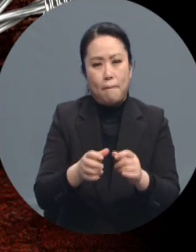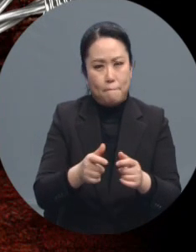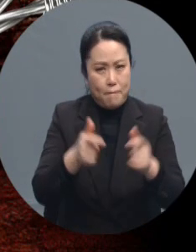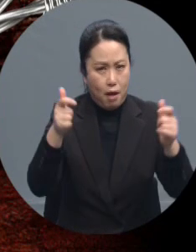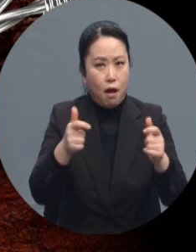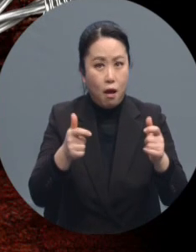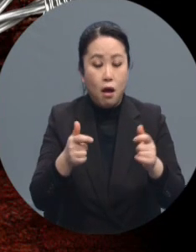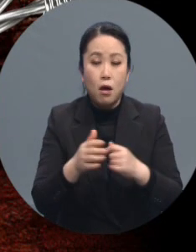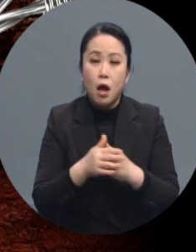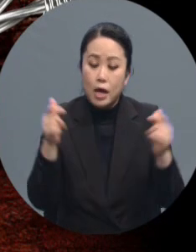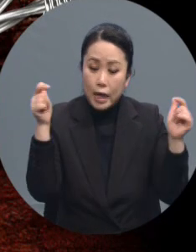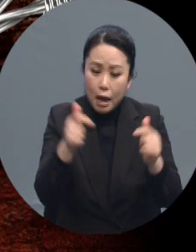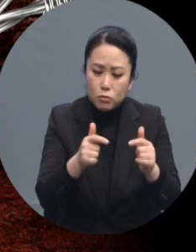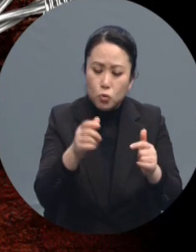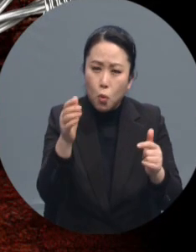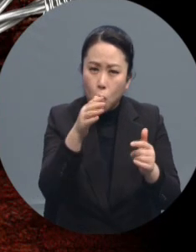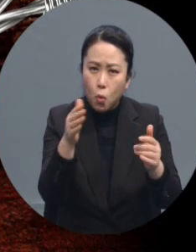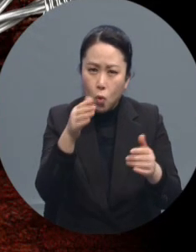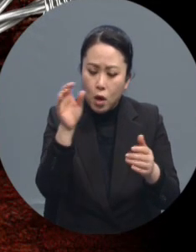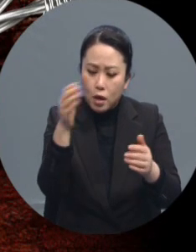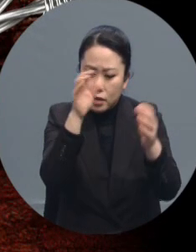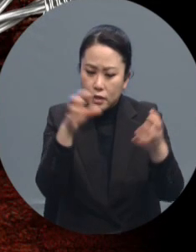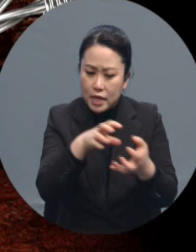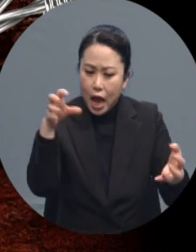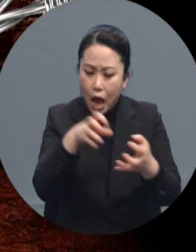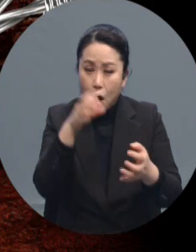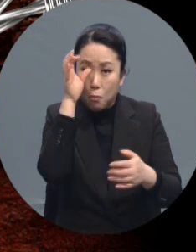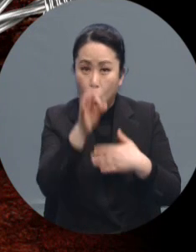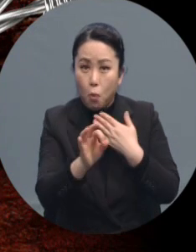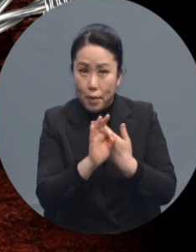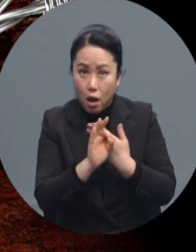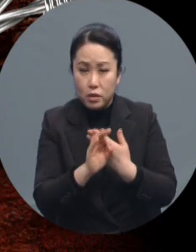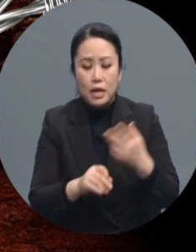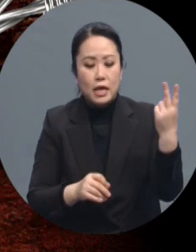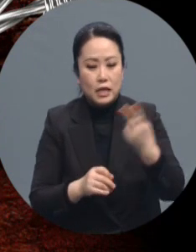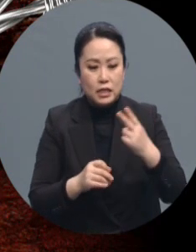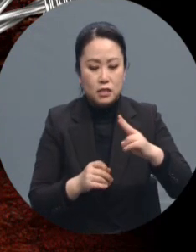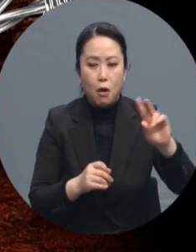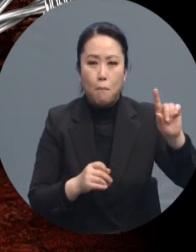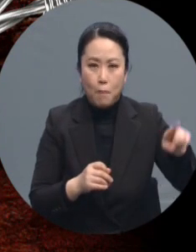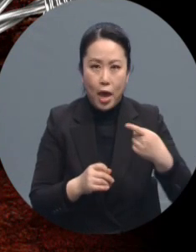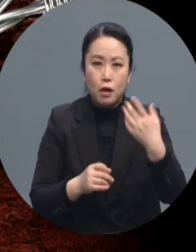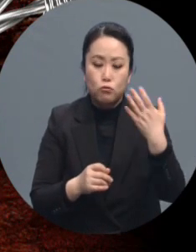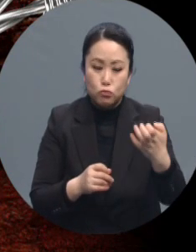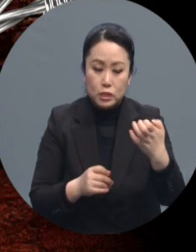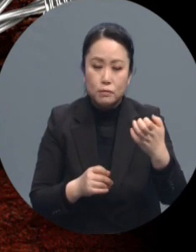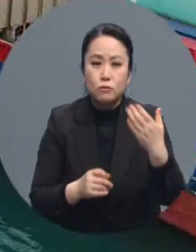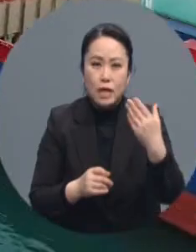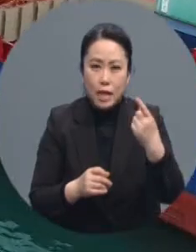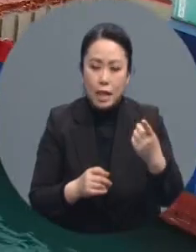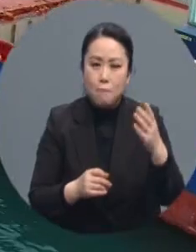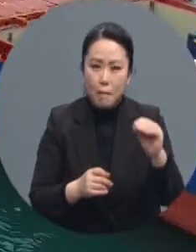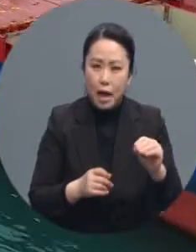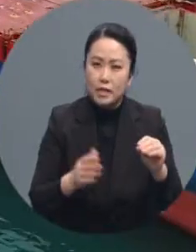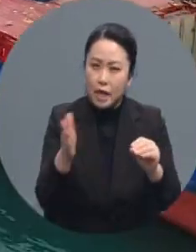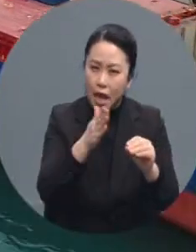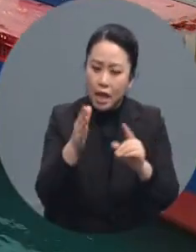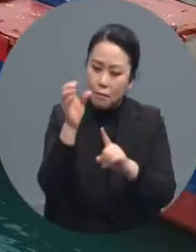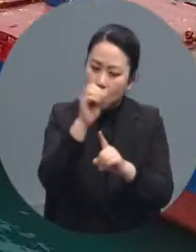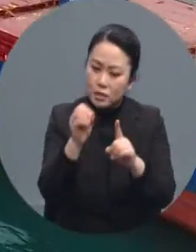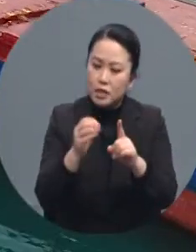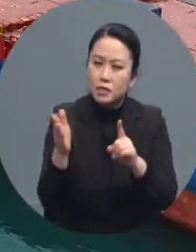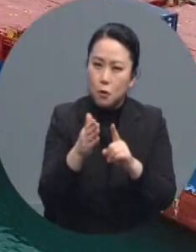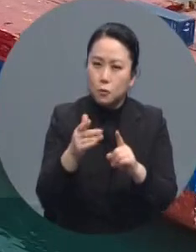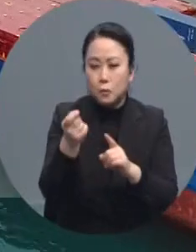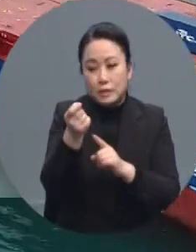건데 감소폭으로 보면 부산항 전체 물동량 2,191만 개의 1%가 조금 안 됩니다 부산항에서